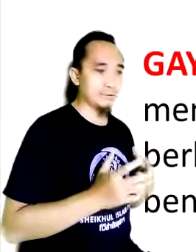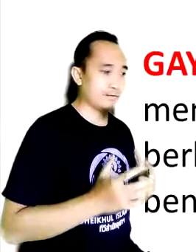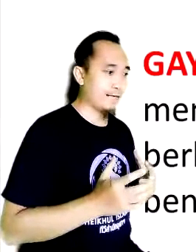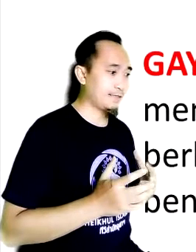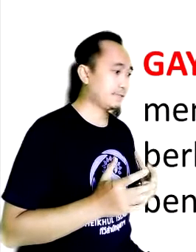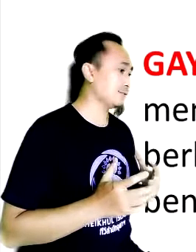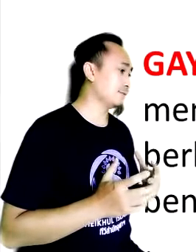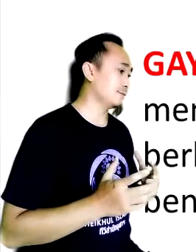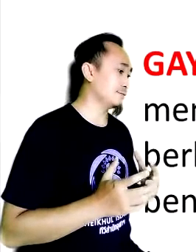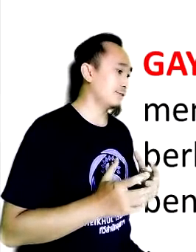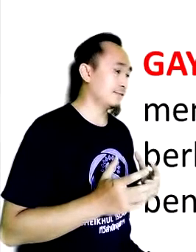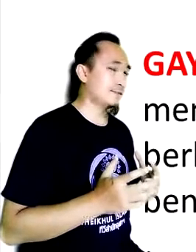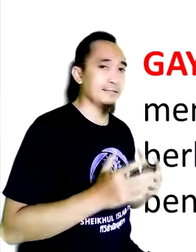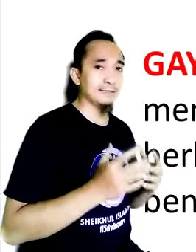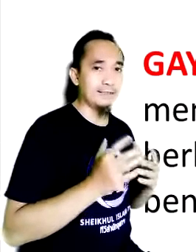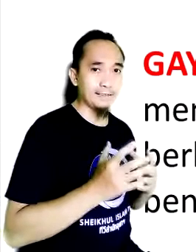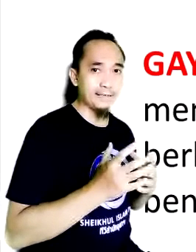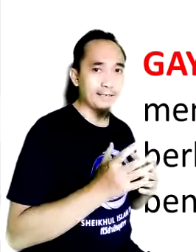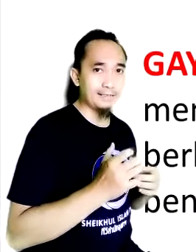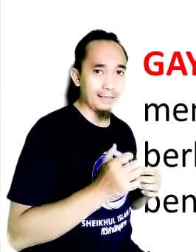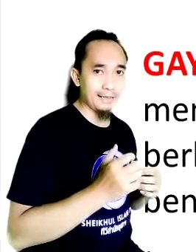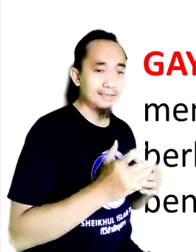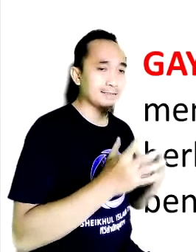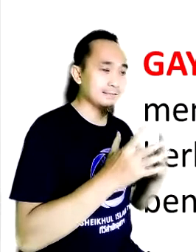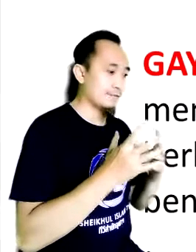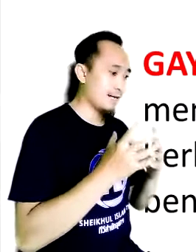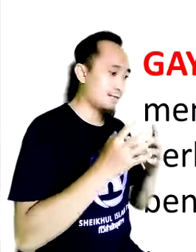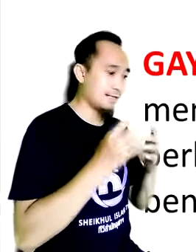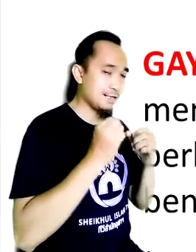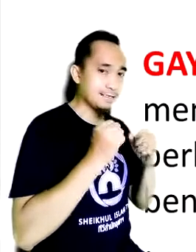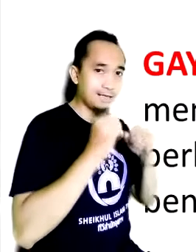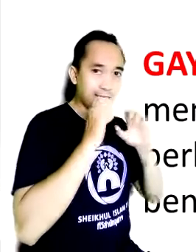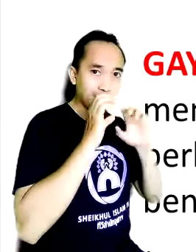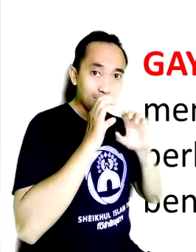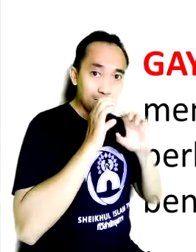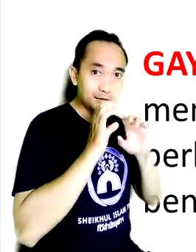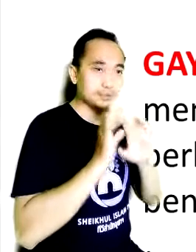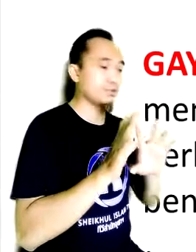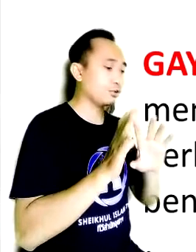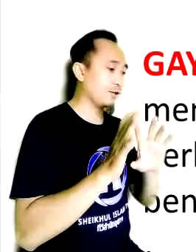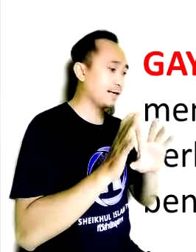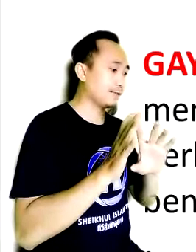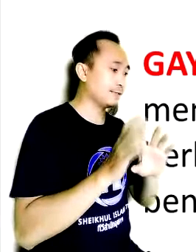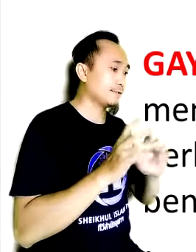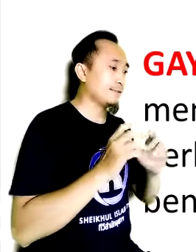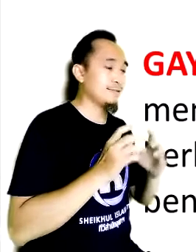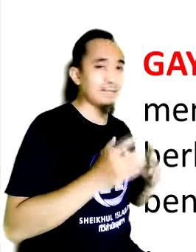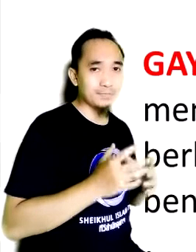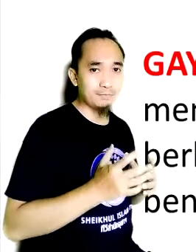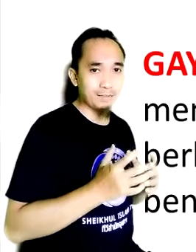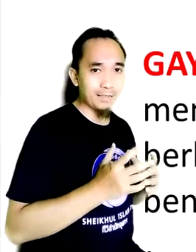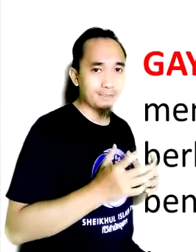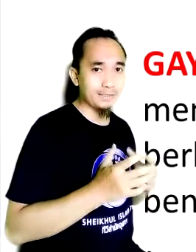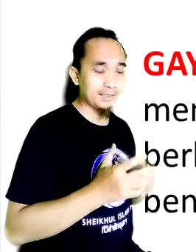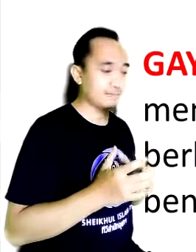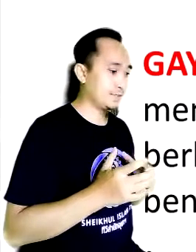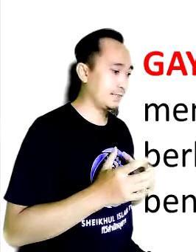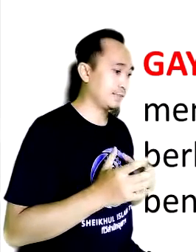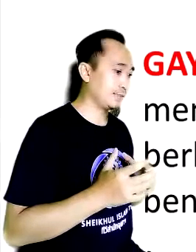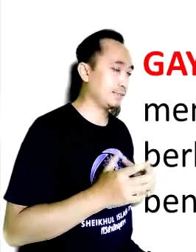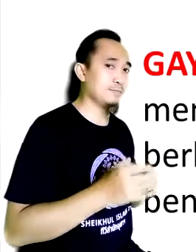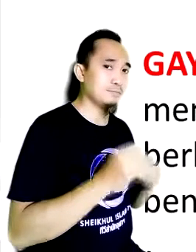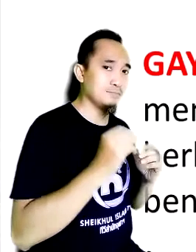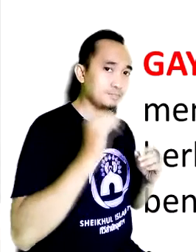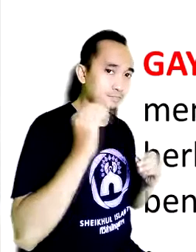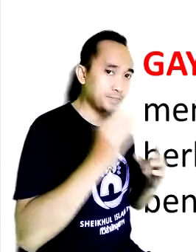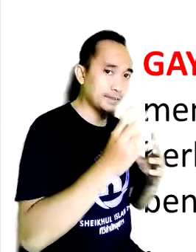Ya, saya ulangi. Gaya adalah tarikan atau dorongan yang menyebabkan benda